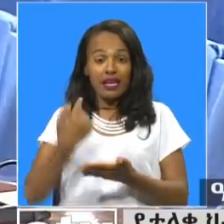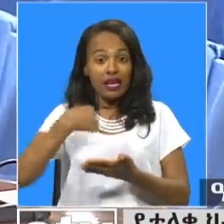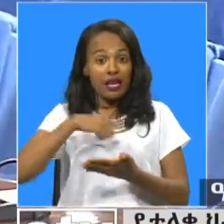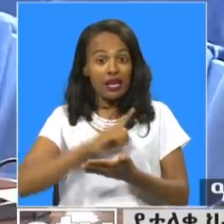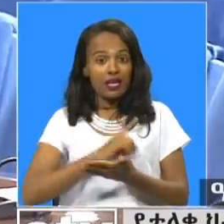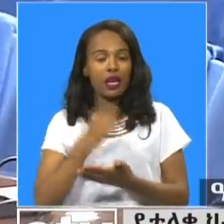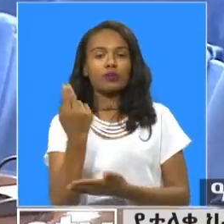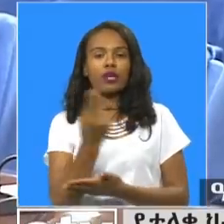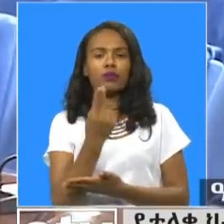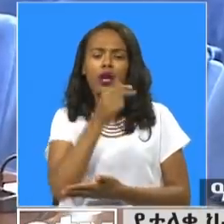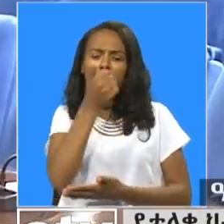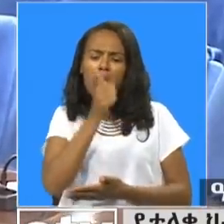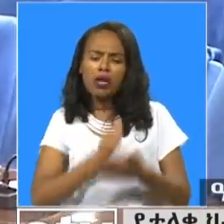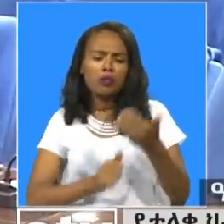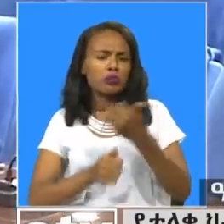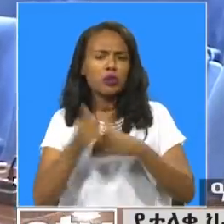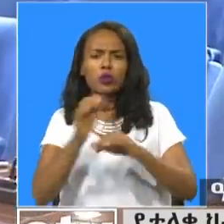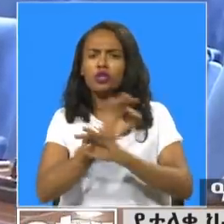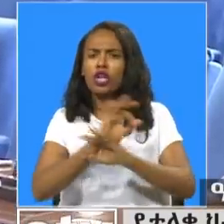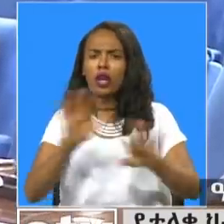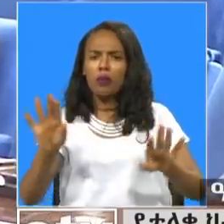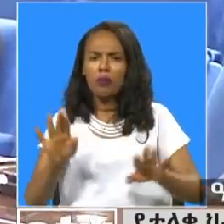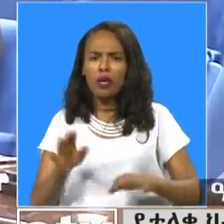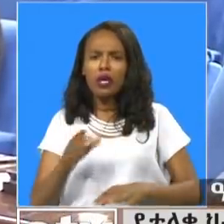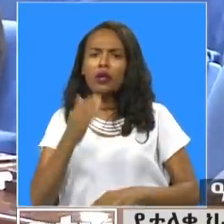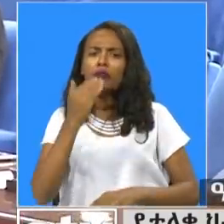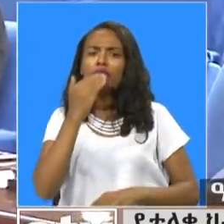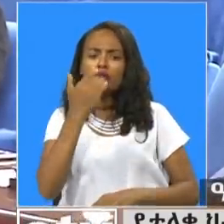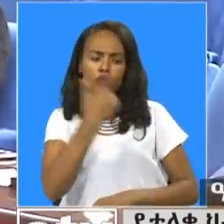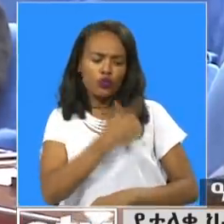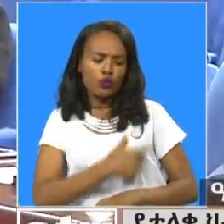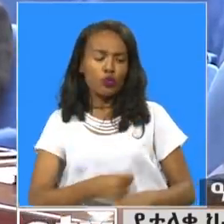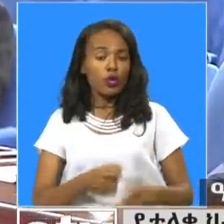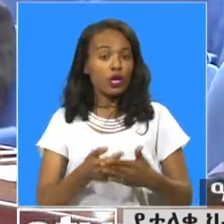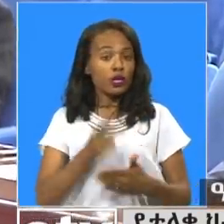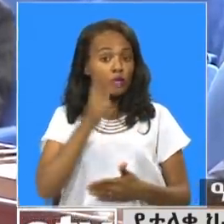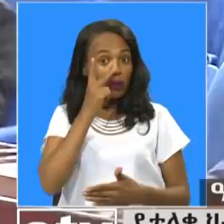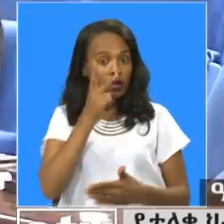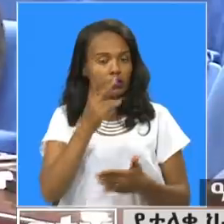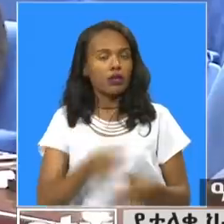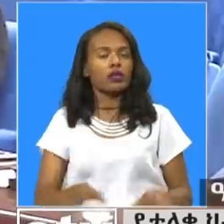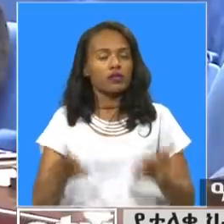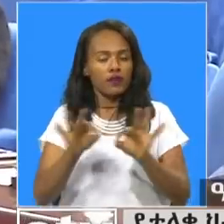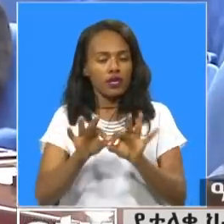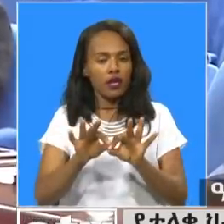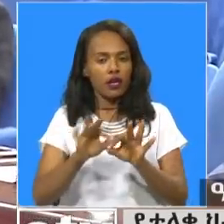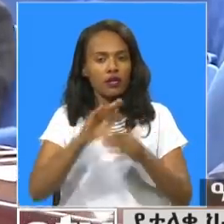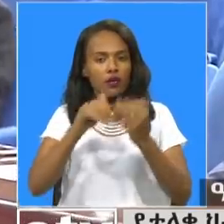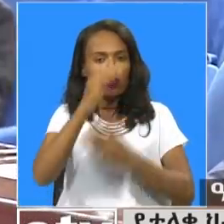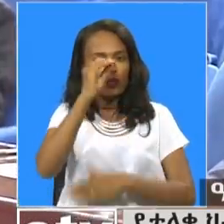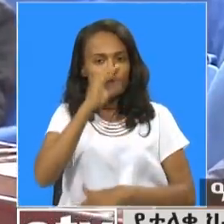እኛም ስለምንጠቀም ማንም ተጎጂ የለም። በቅን ልቦና ይሄንን ጉዳይ ማየት ያስፈልጋል።